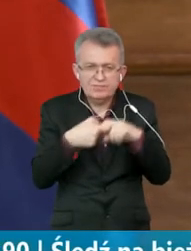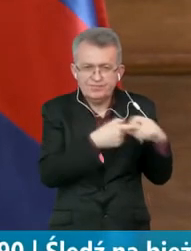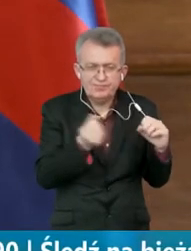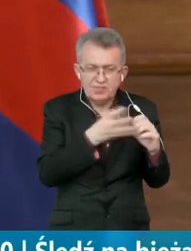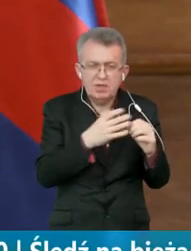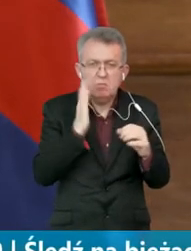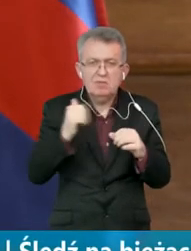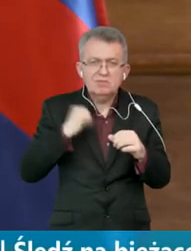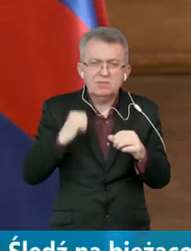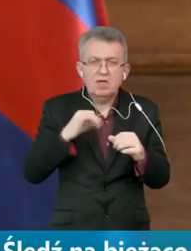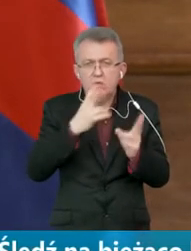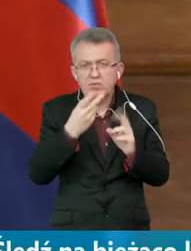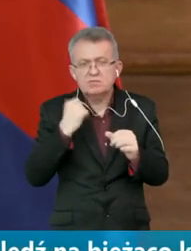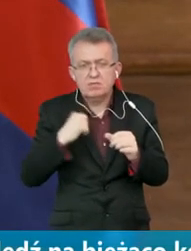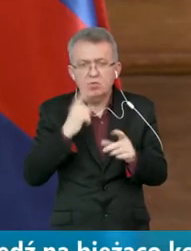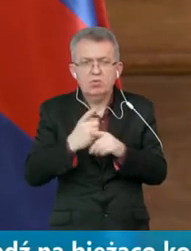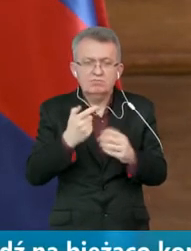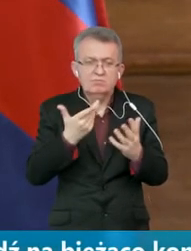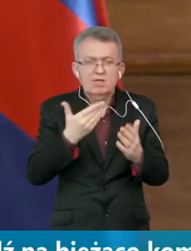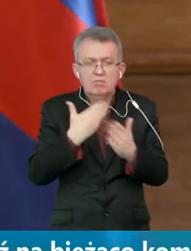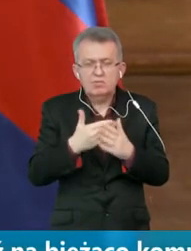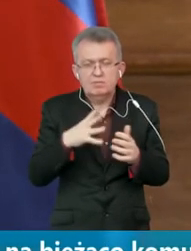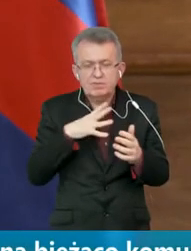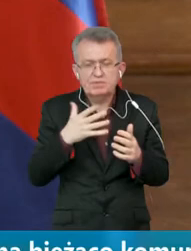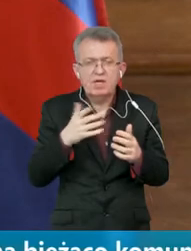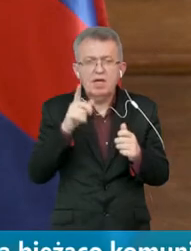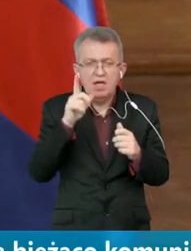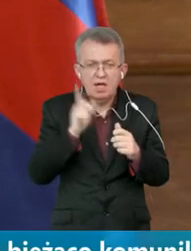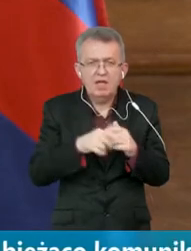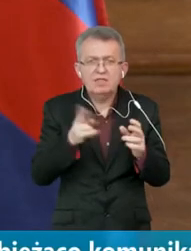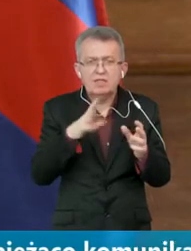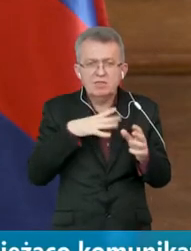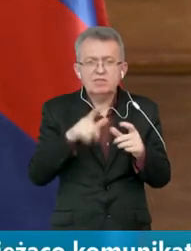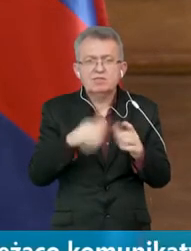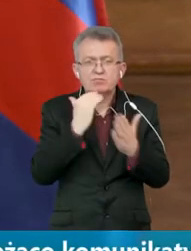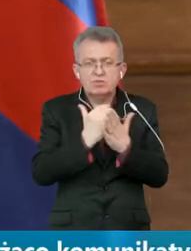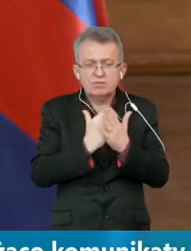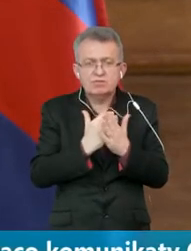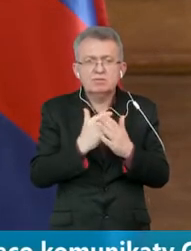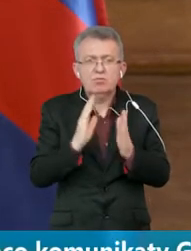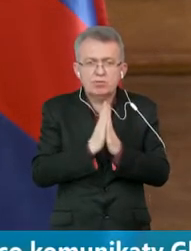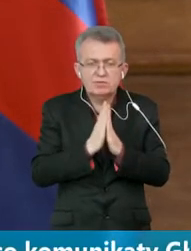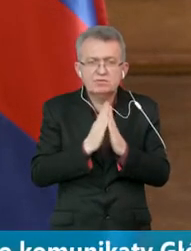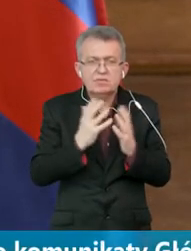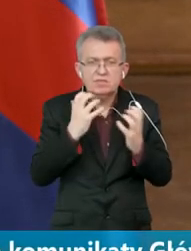nawet paręnaście dni, więc takie sytuacje mogą mieć miejsce, ale tam, gdzie na to pozwalają przepisy, proszę mi wierzyć, że